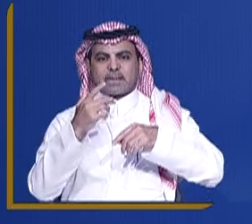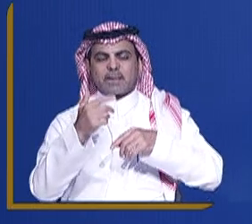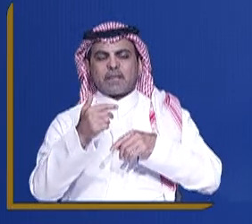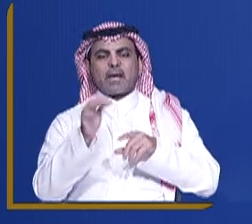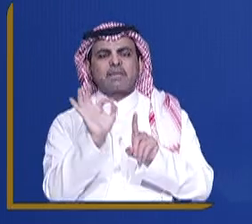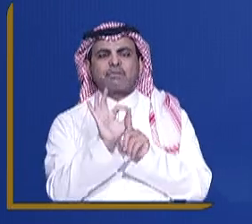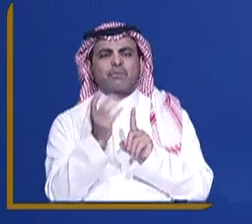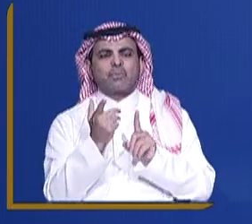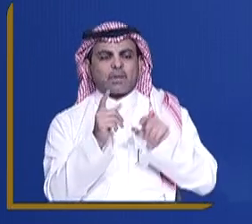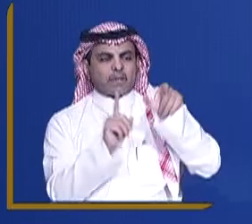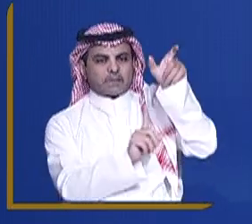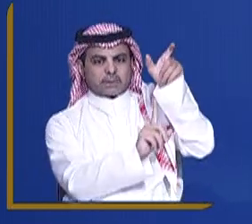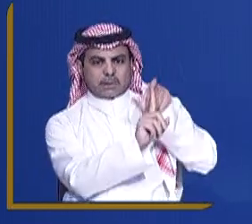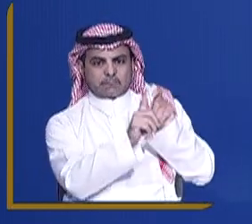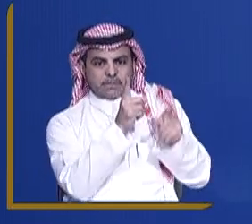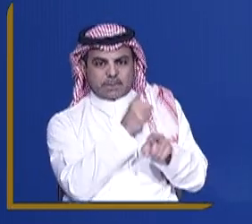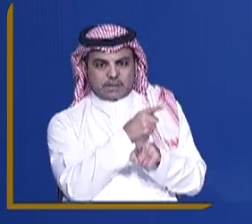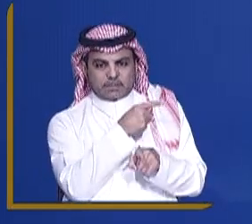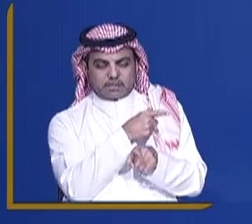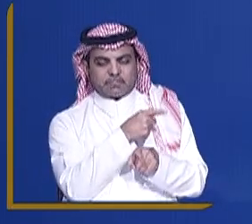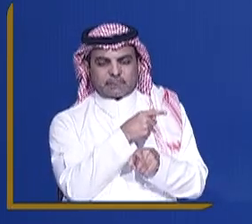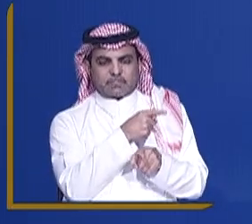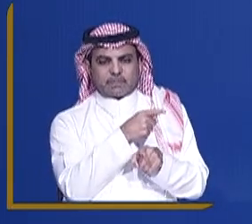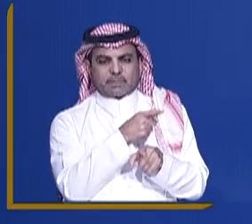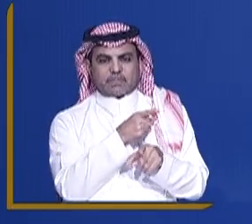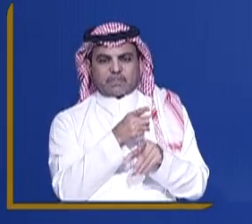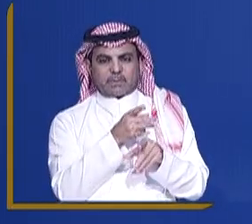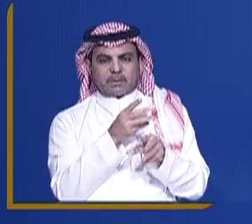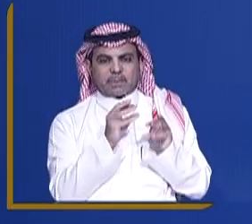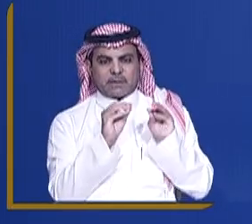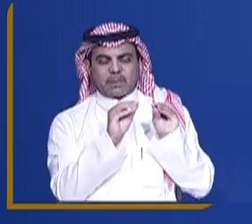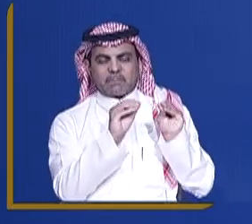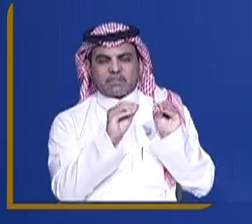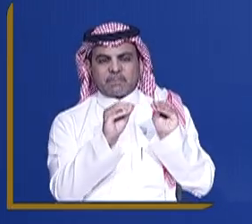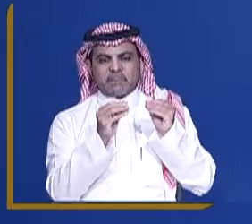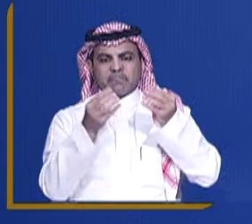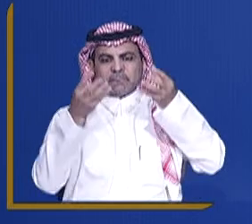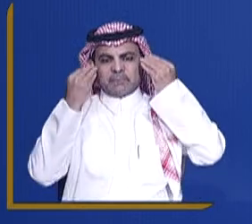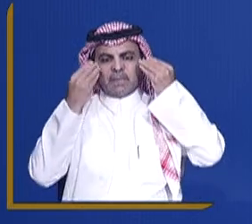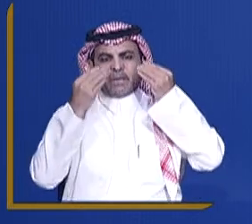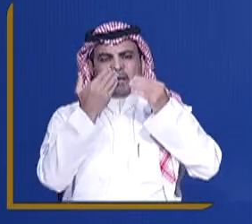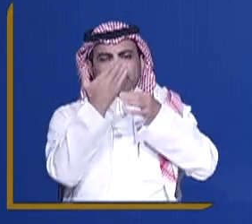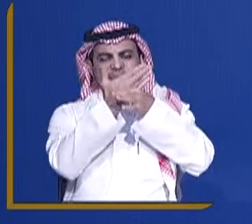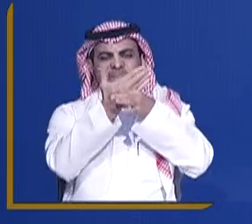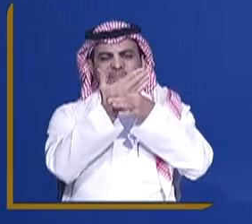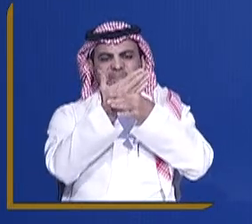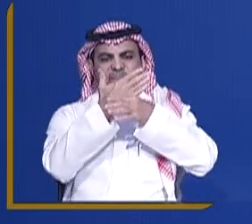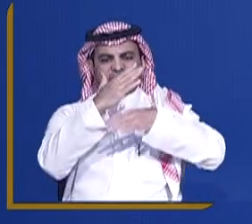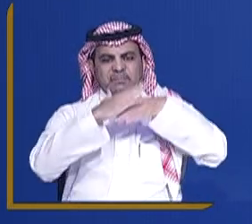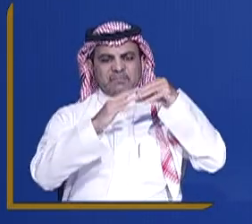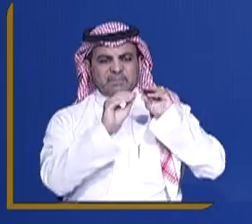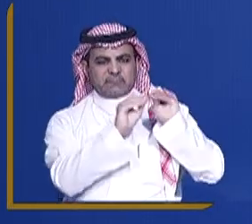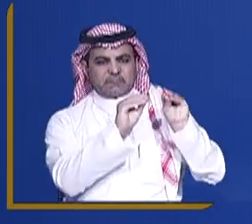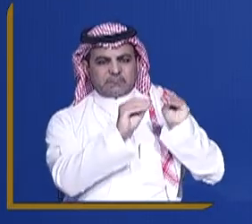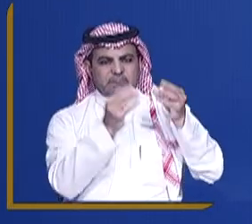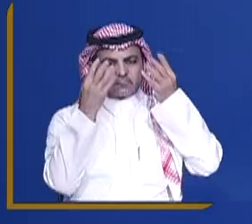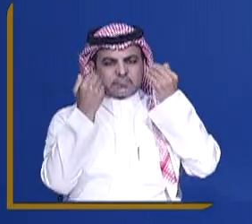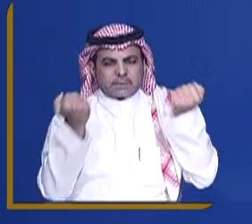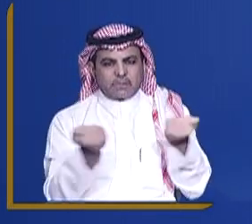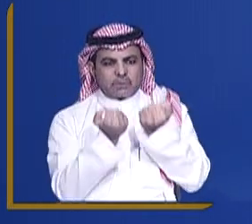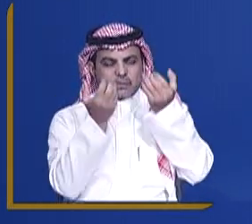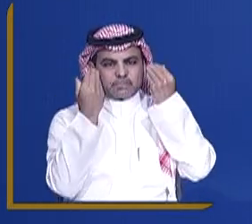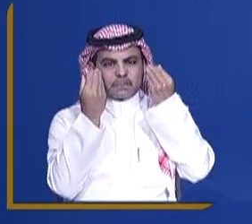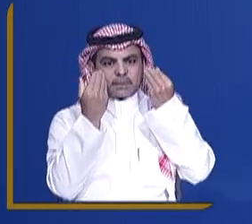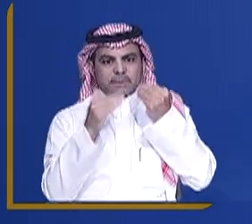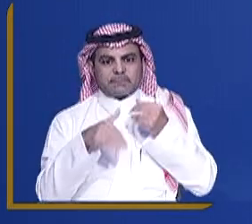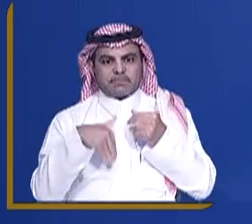هو حقيقة يعني تدعيم المعلم والمعلمة بالمهارات لمواد قد